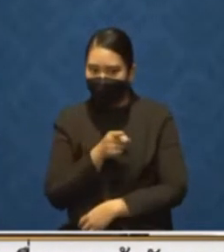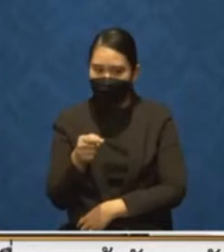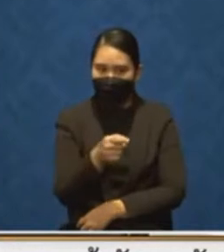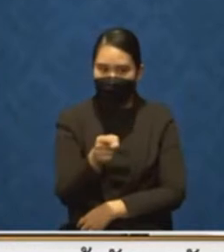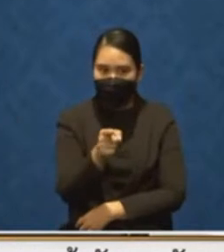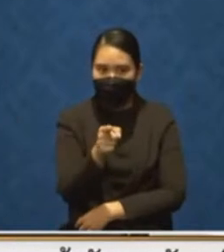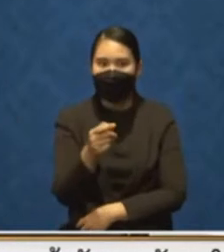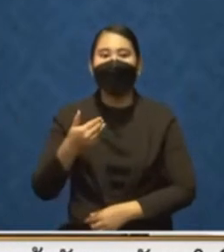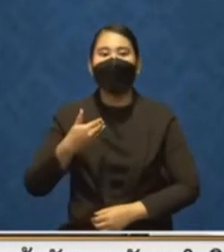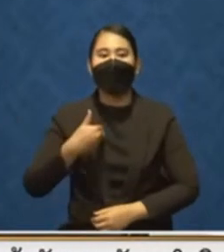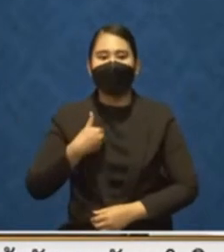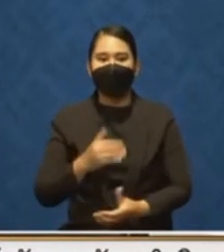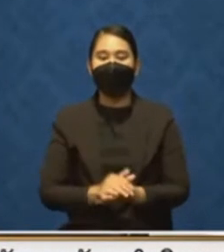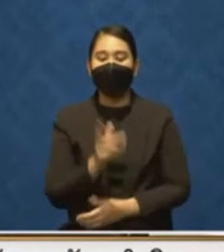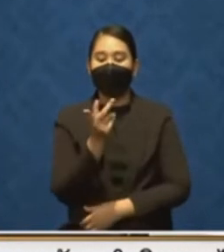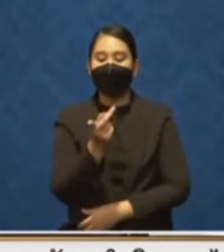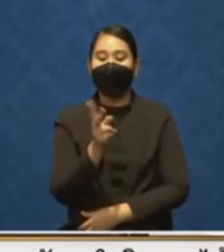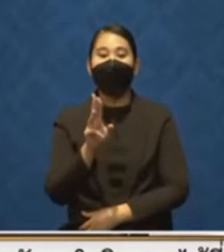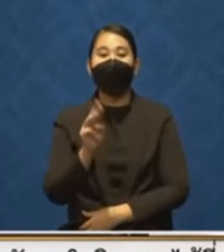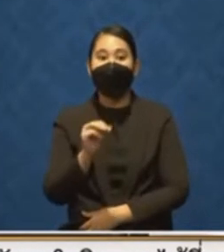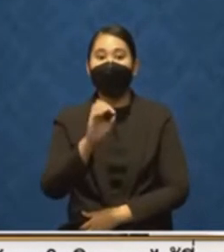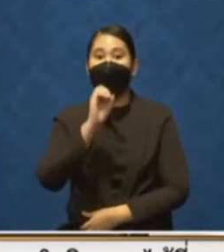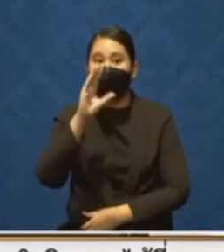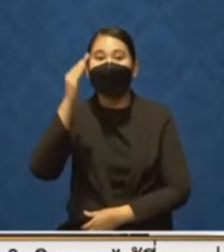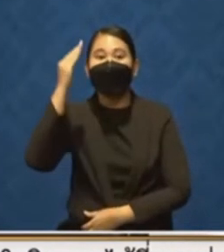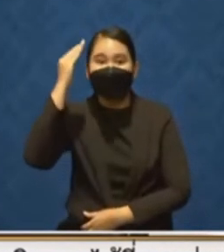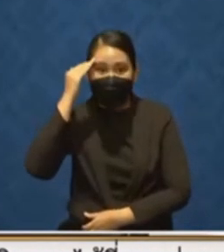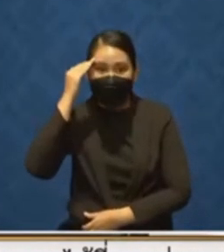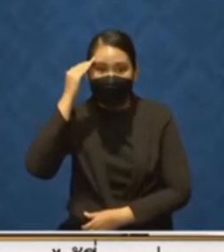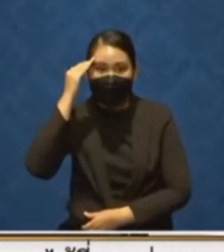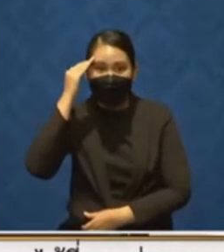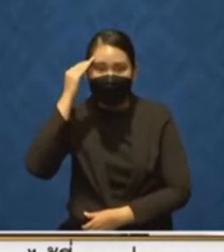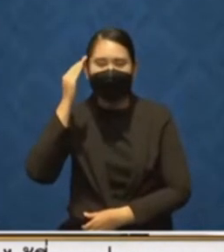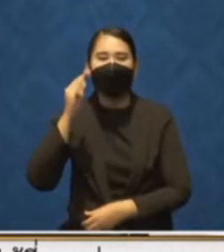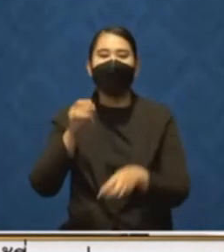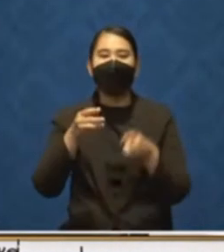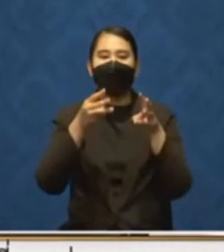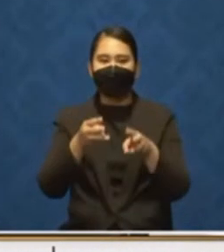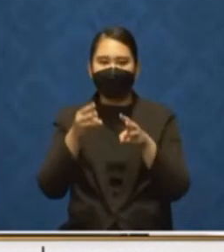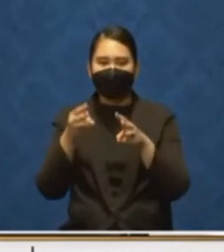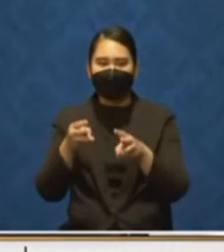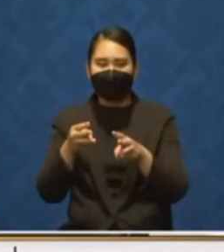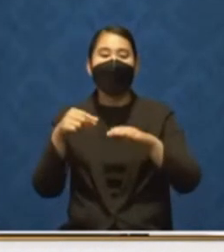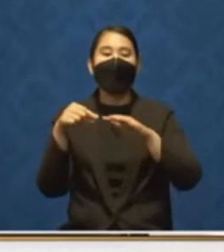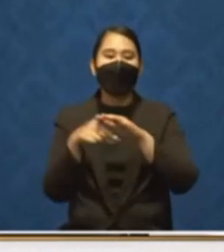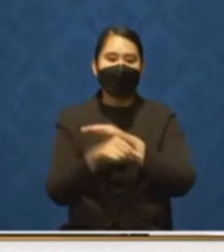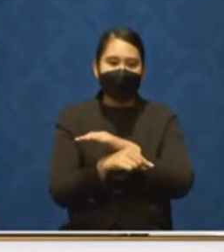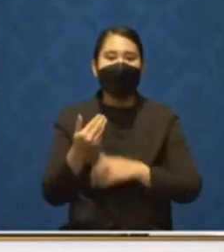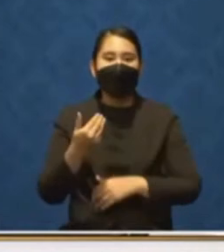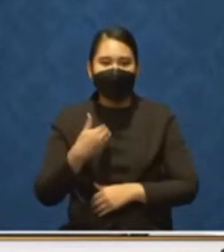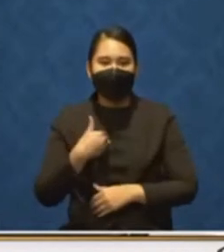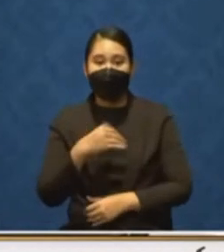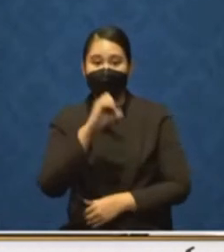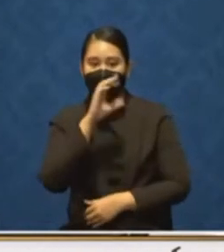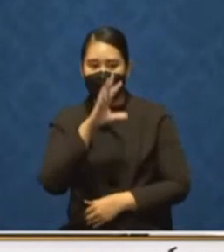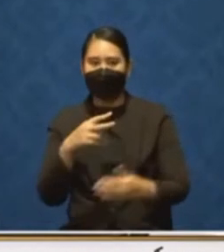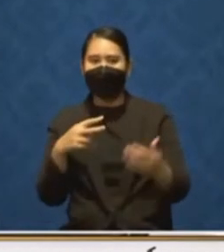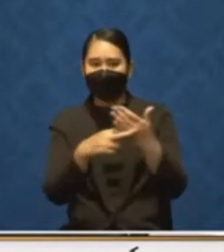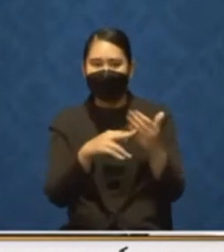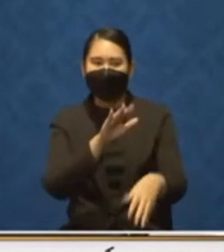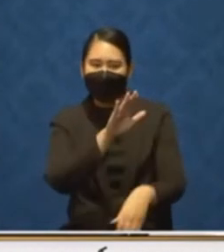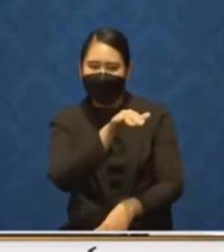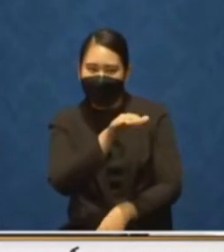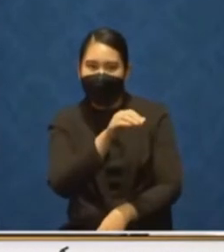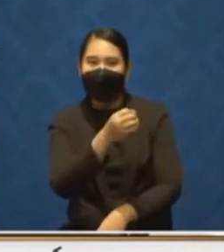ในครมเขาบอกว่าแจ้งเพื่อทราบได้ขออนุมัติก็ไปรักไก่ทำอ่ะเดรสพรรคทวงด้วยความไมตรีก็